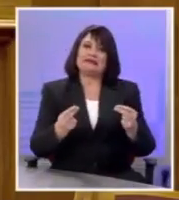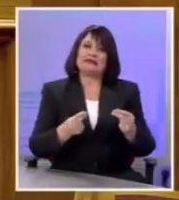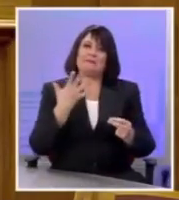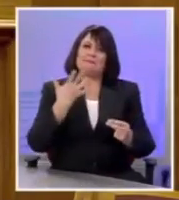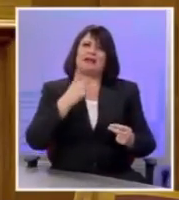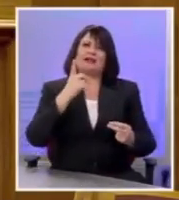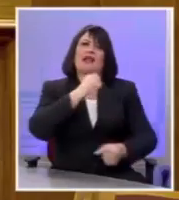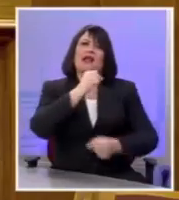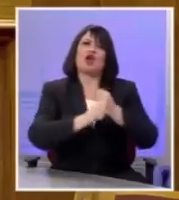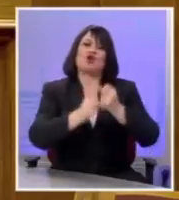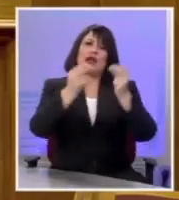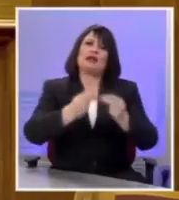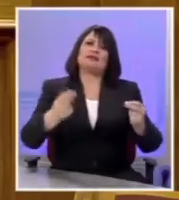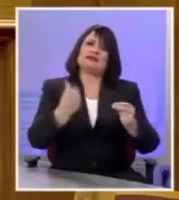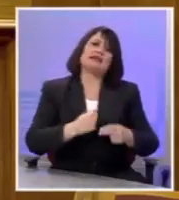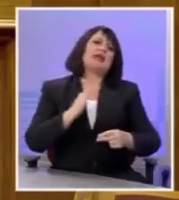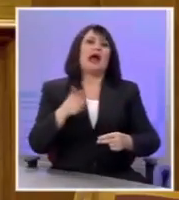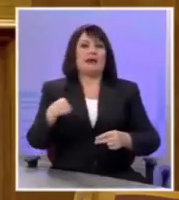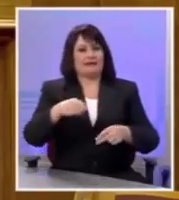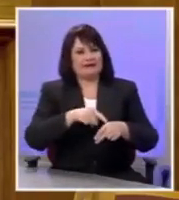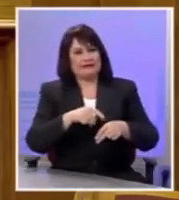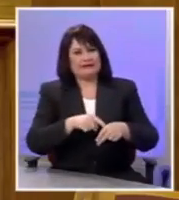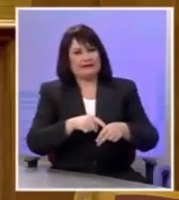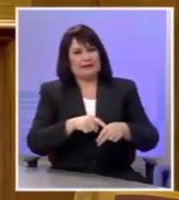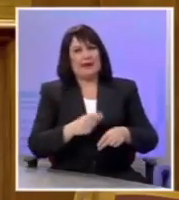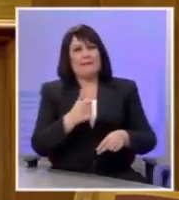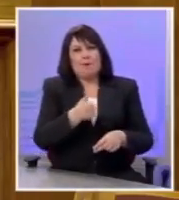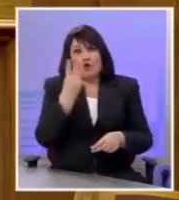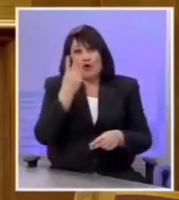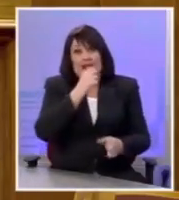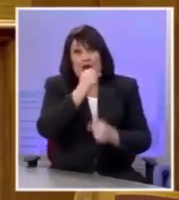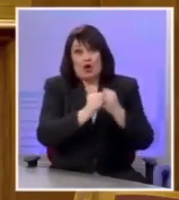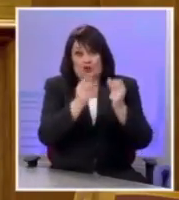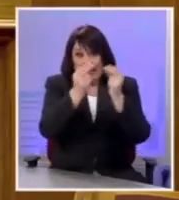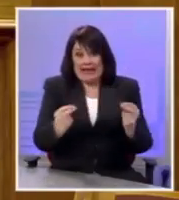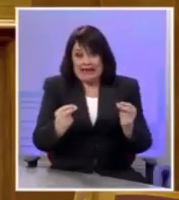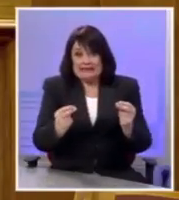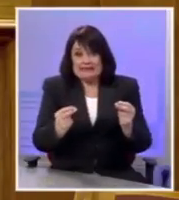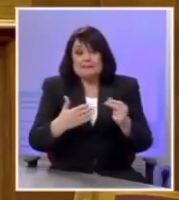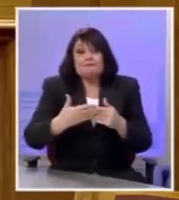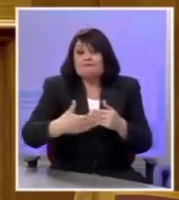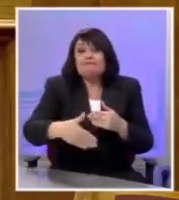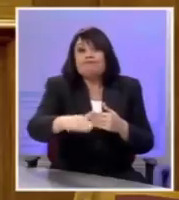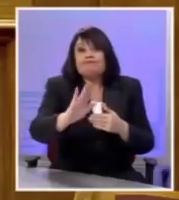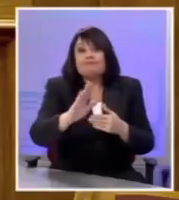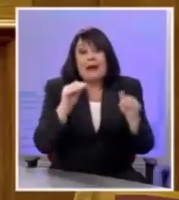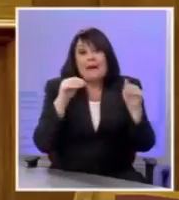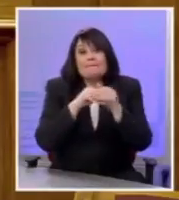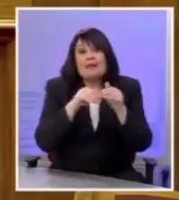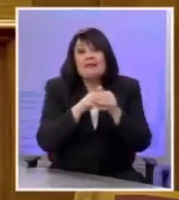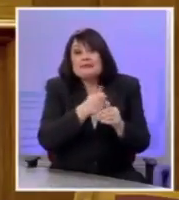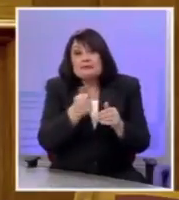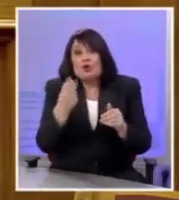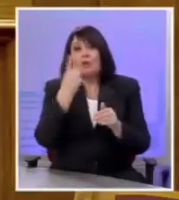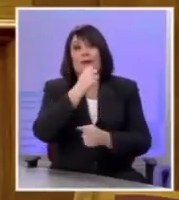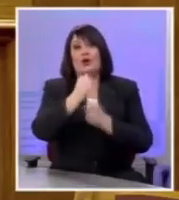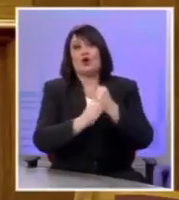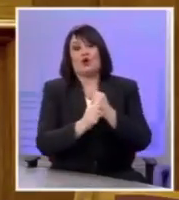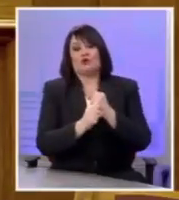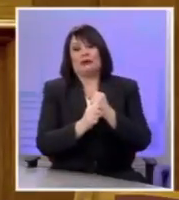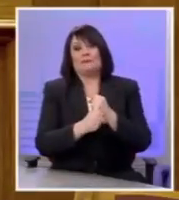5-10 χρόνια. Γιατί αν δοθεί λύση που είναι μόνο για 2 χρόνια, θα υπάρχουν επενδύσεις μόνο για 2 χρόνια. Και